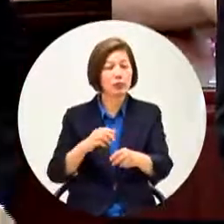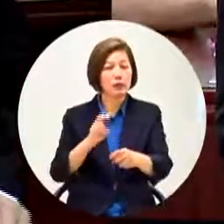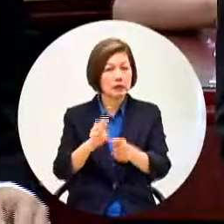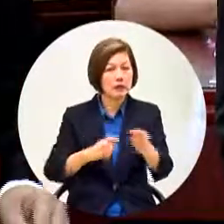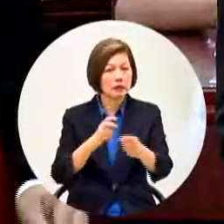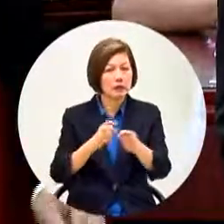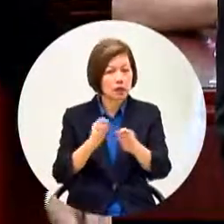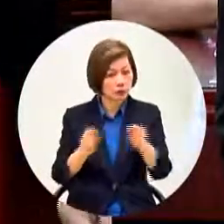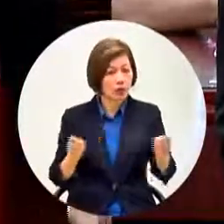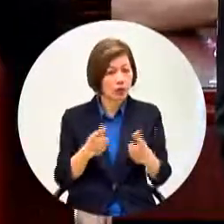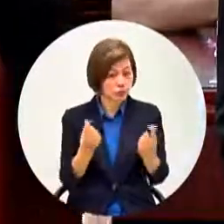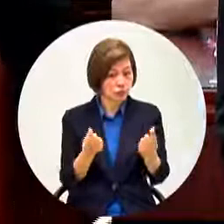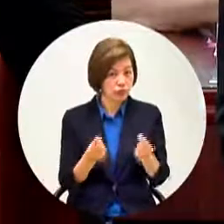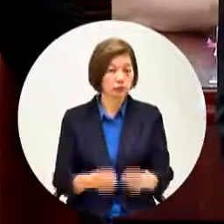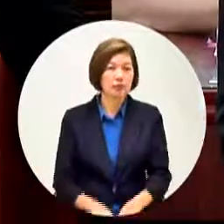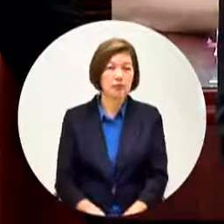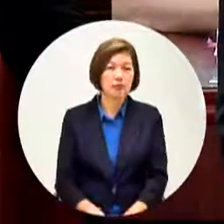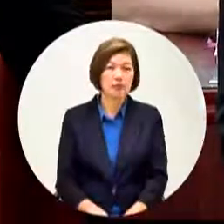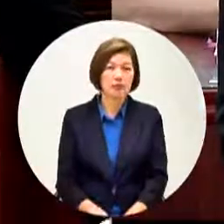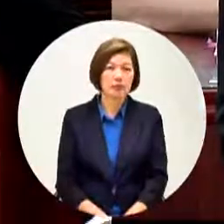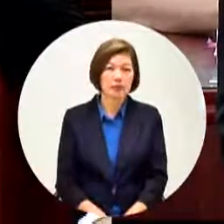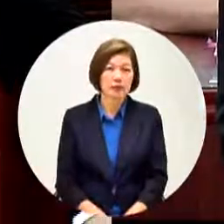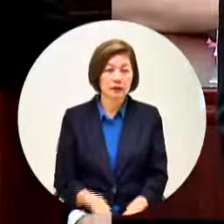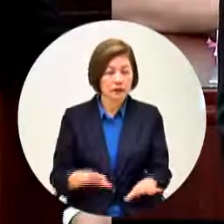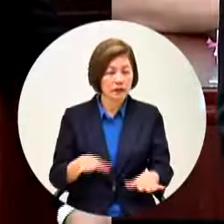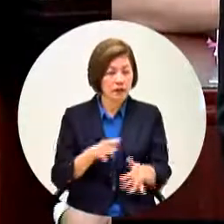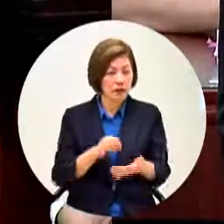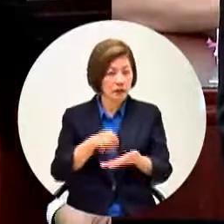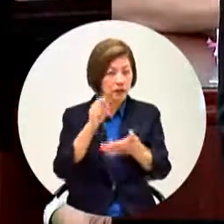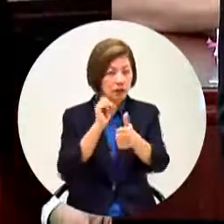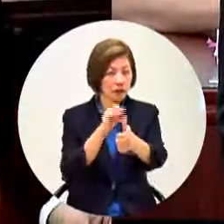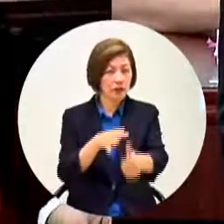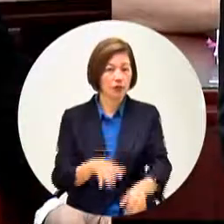接甲咱环保局建议哦，是咪会当？